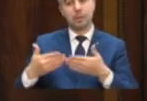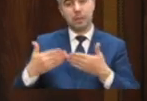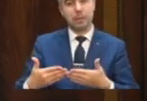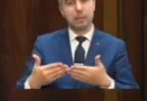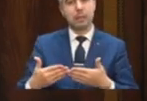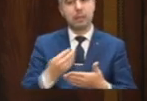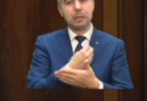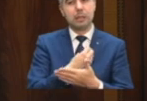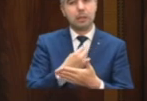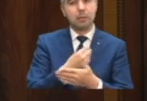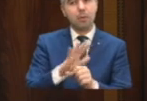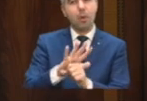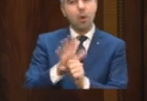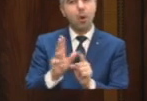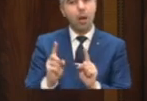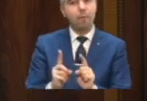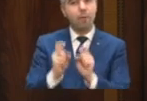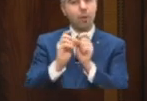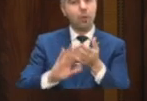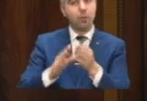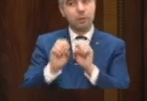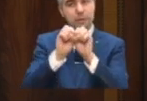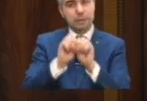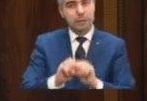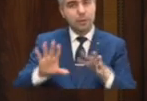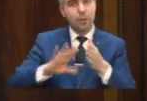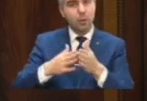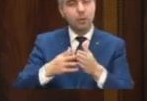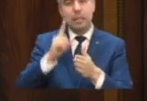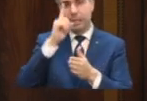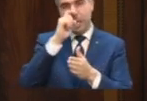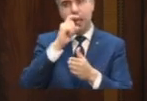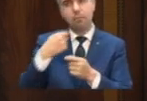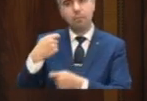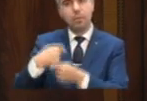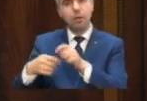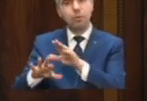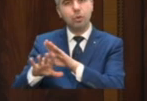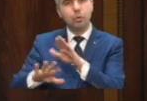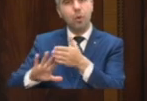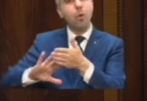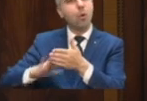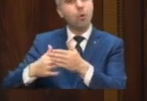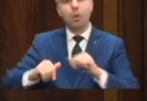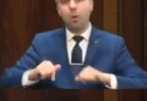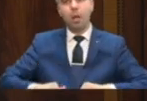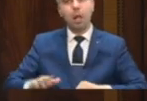عن انتشار جائحة كورونا انعكاسات اقتصادية واجتماعية همت جميع القطاعات بدون